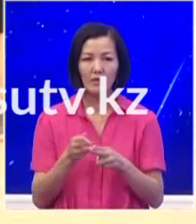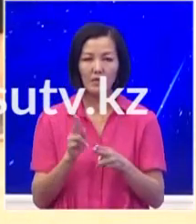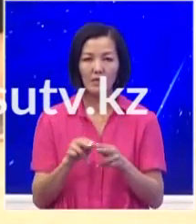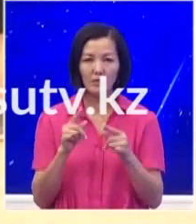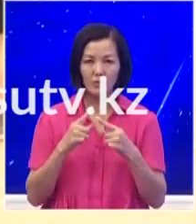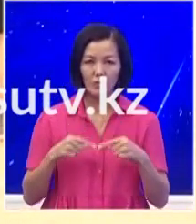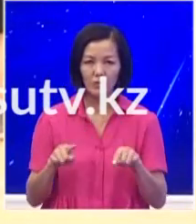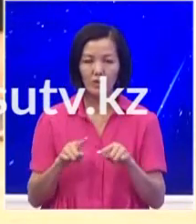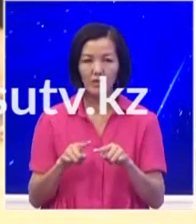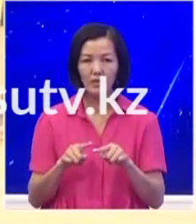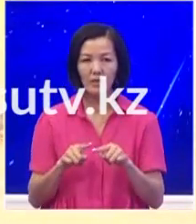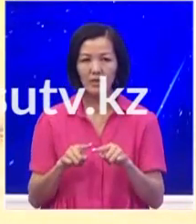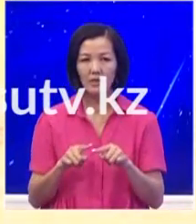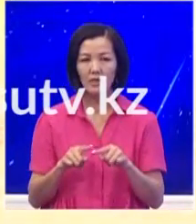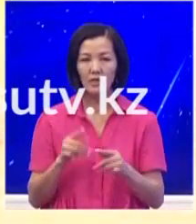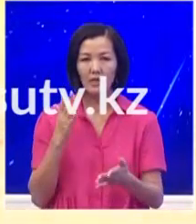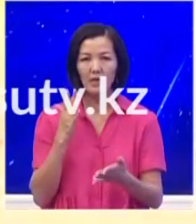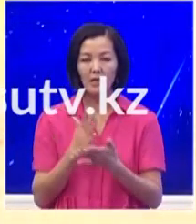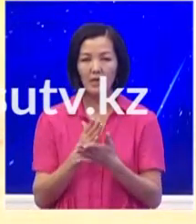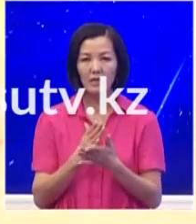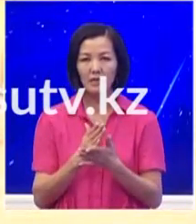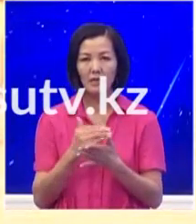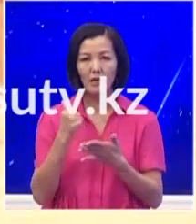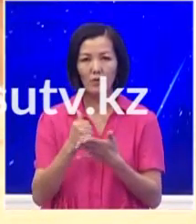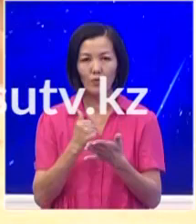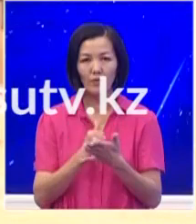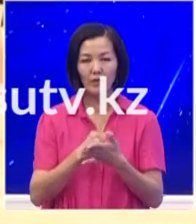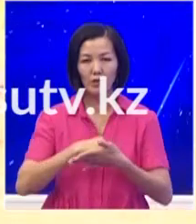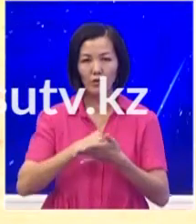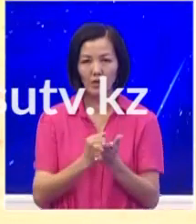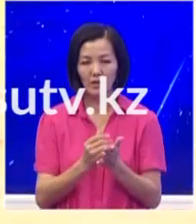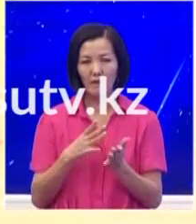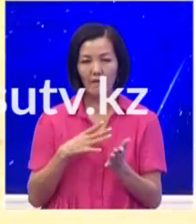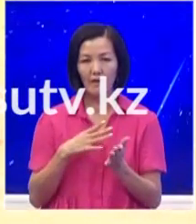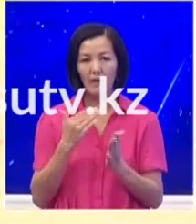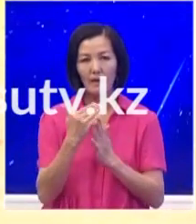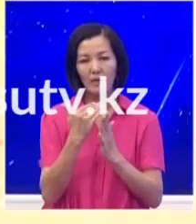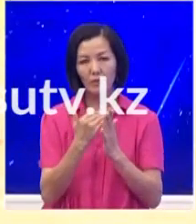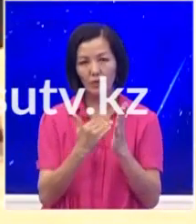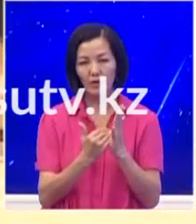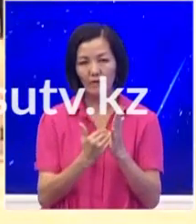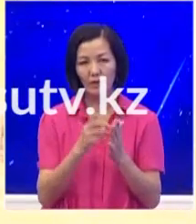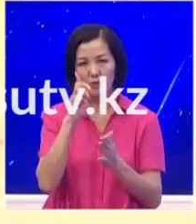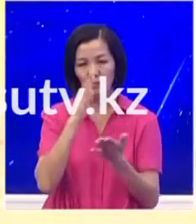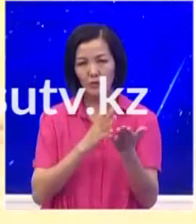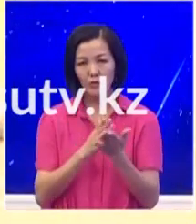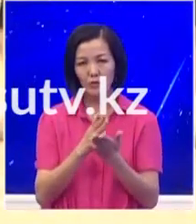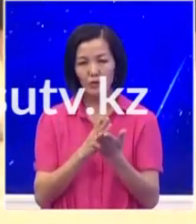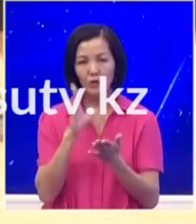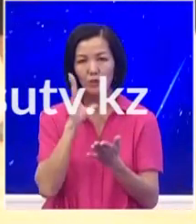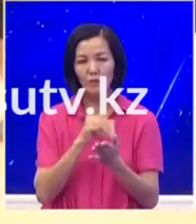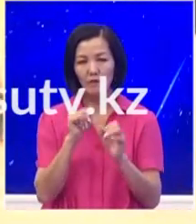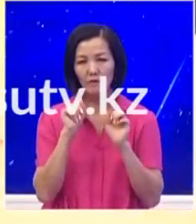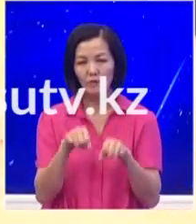условия, есть утвержденный график, и согласно этому графику госслужащие имеют